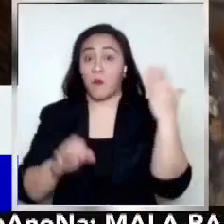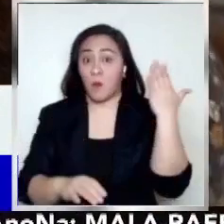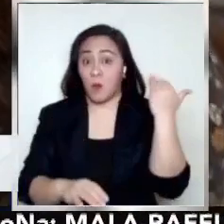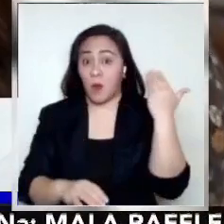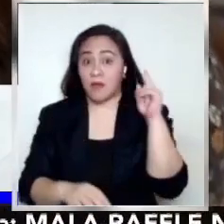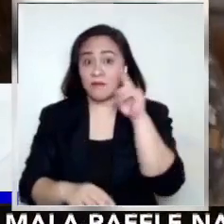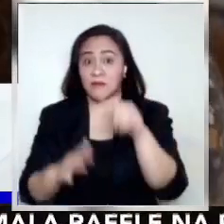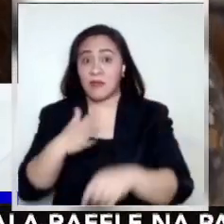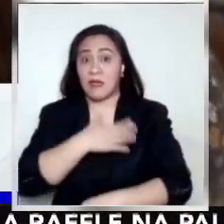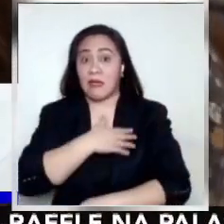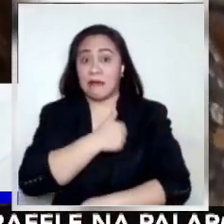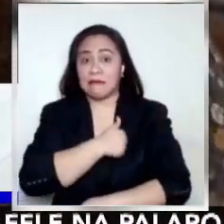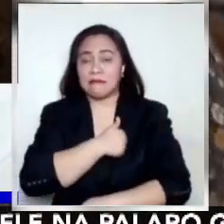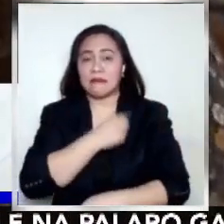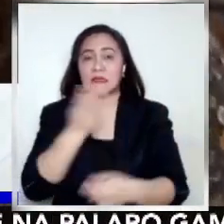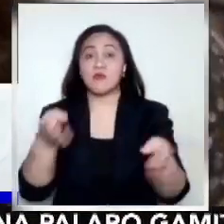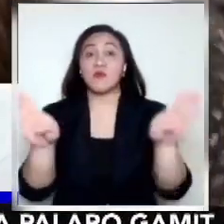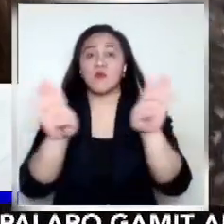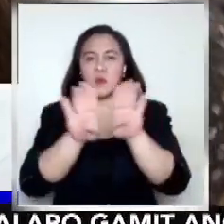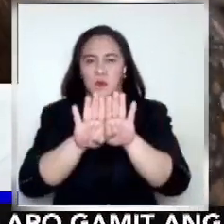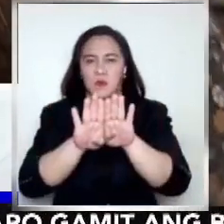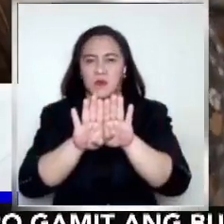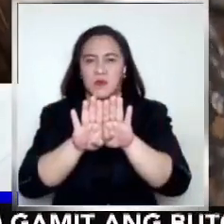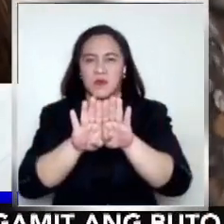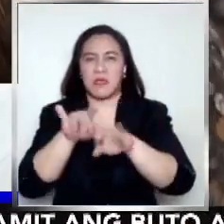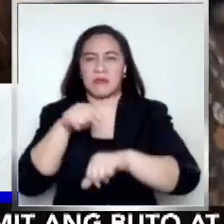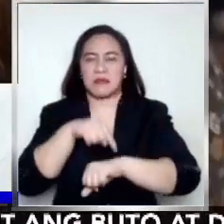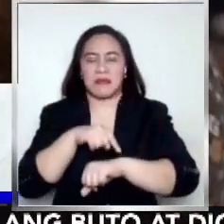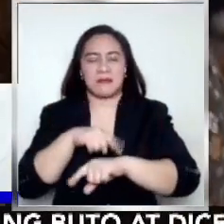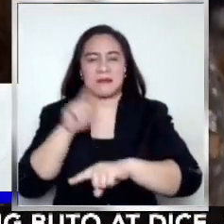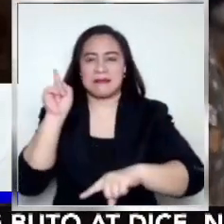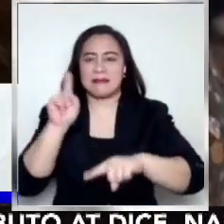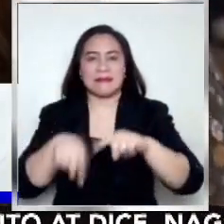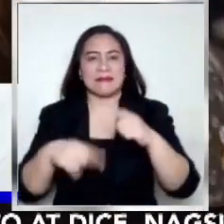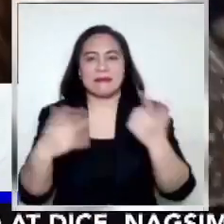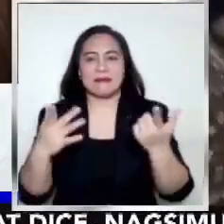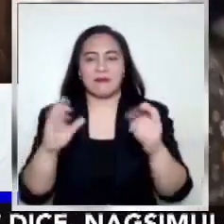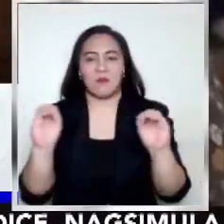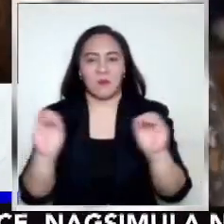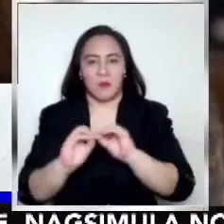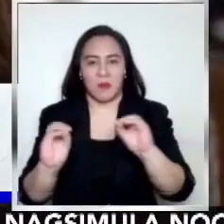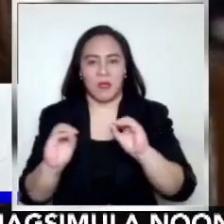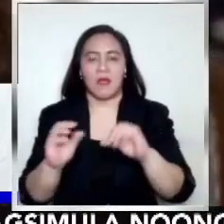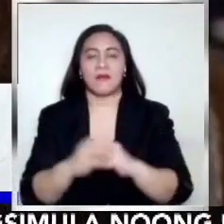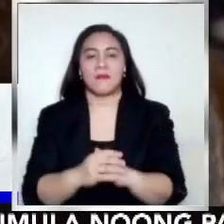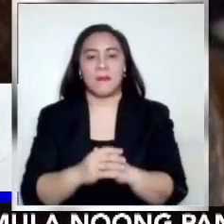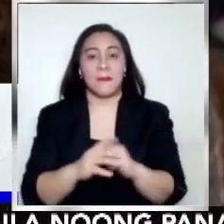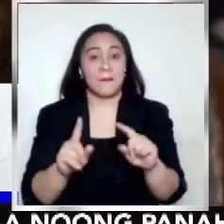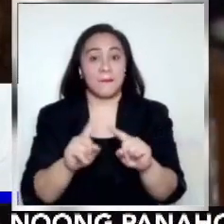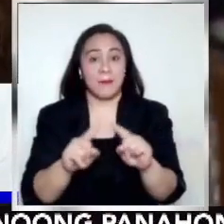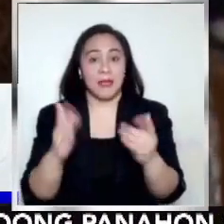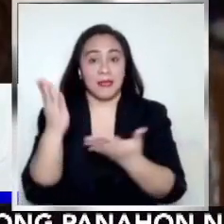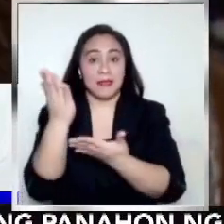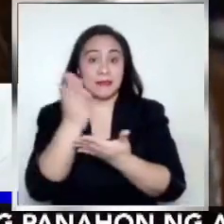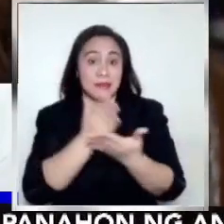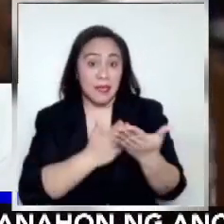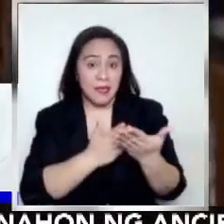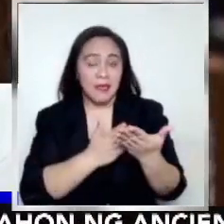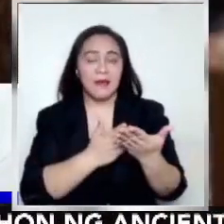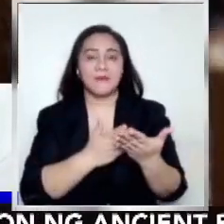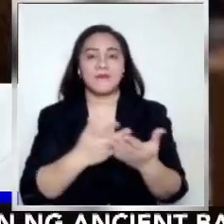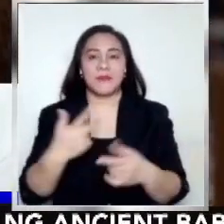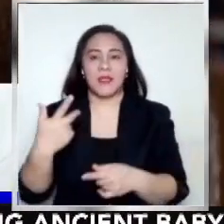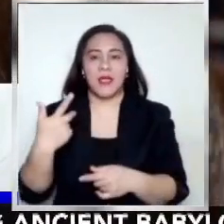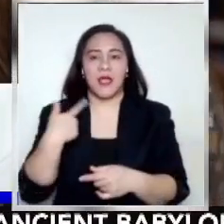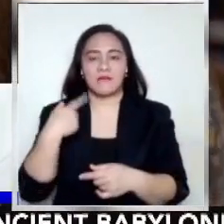yung ganong oras. So walang simbang gabi. Pero merong iba, like anticipated,